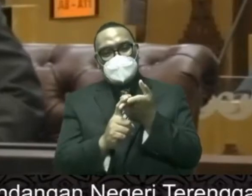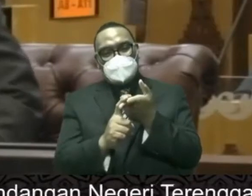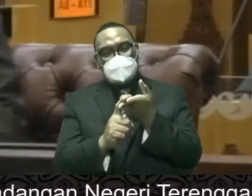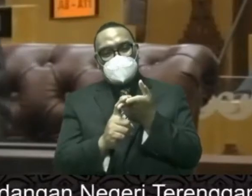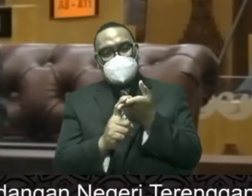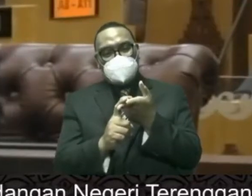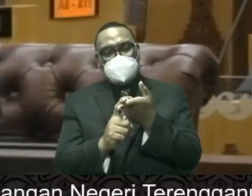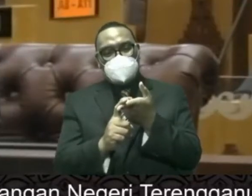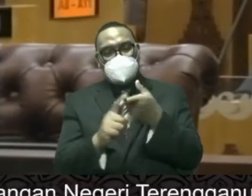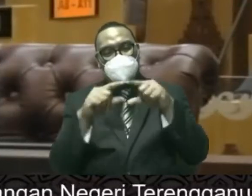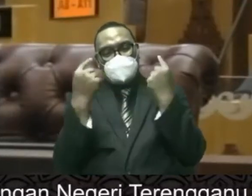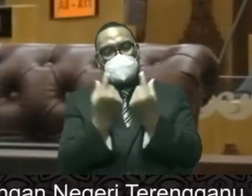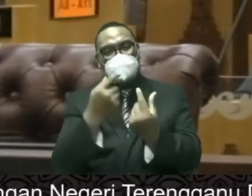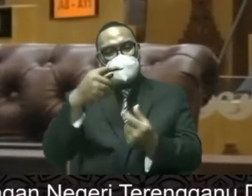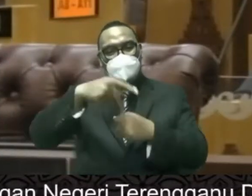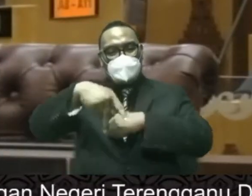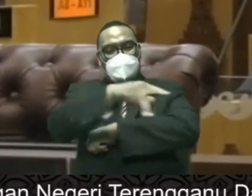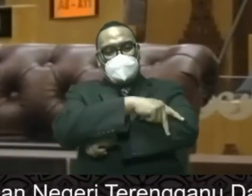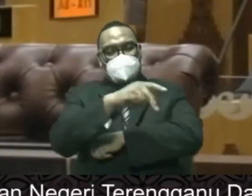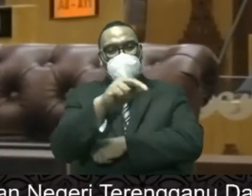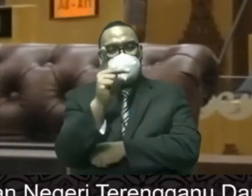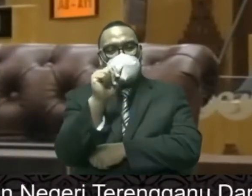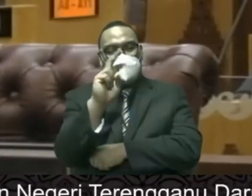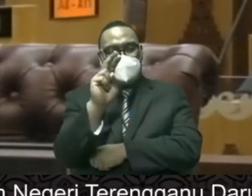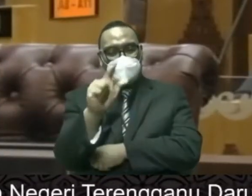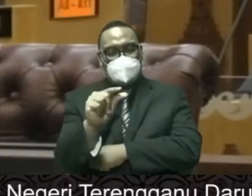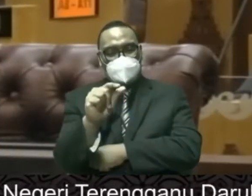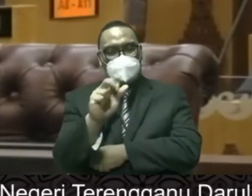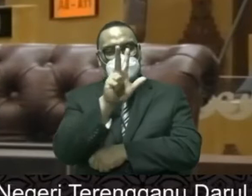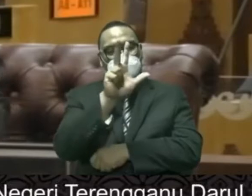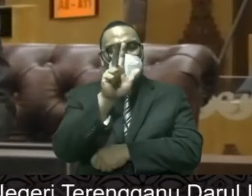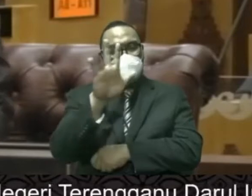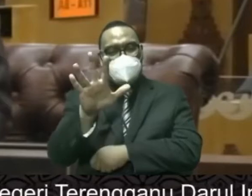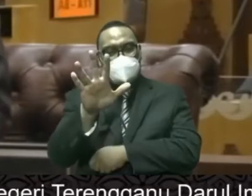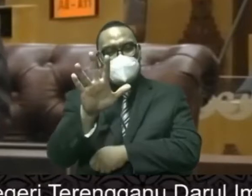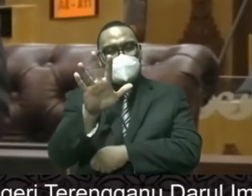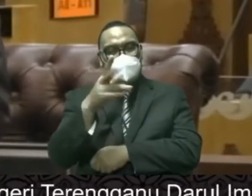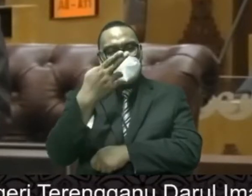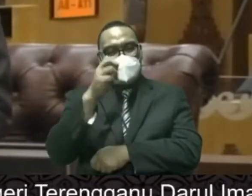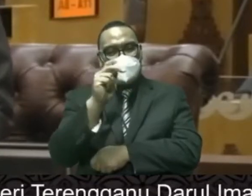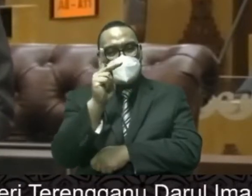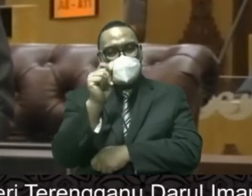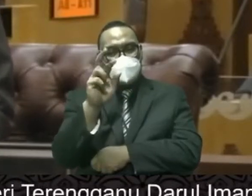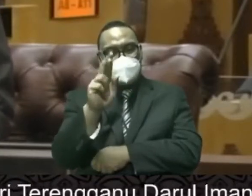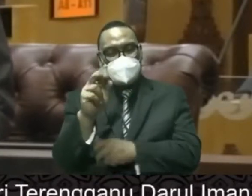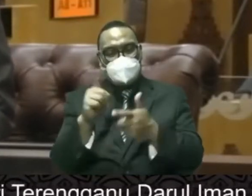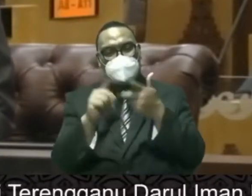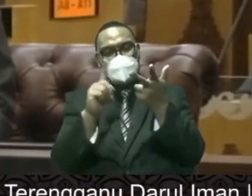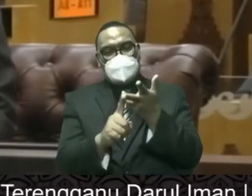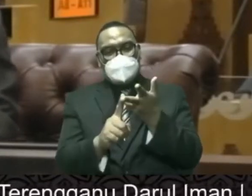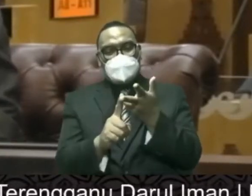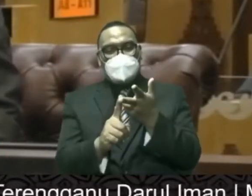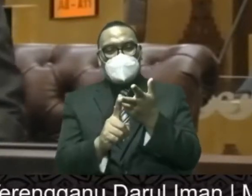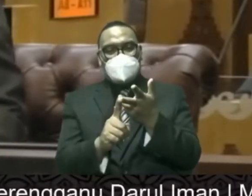mengkuang dengan keluasan 35h perpulangan 05 hektar yang ketiga kelompok